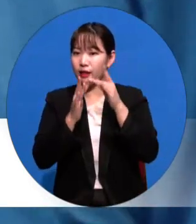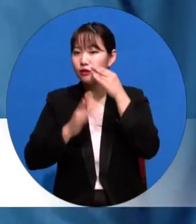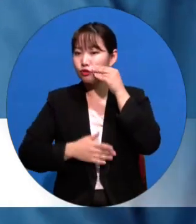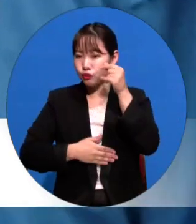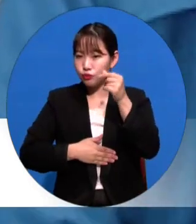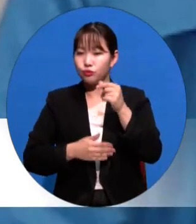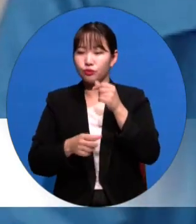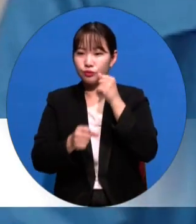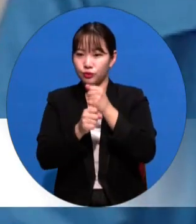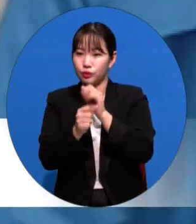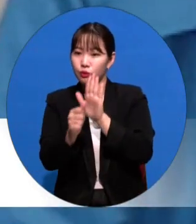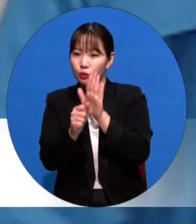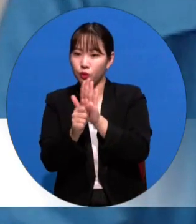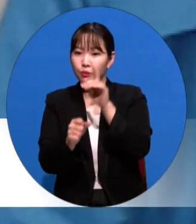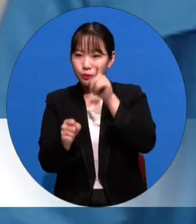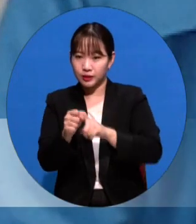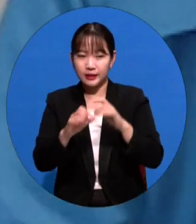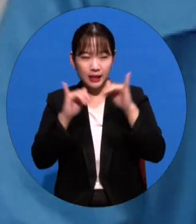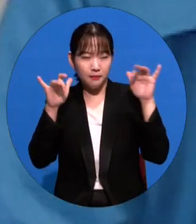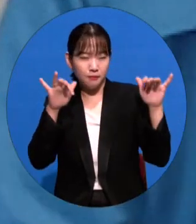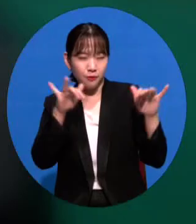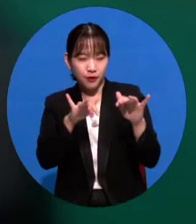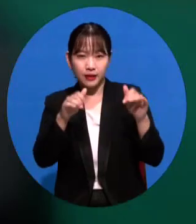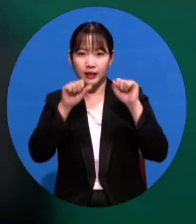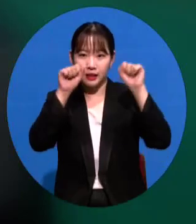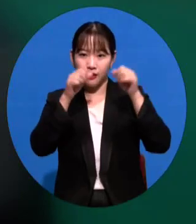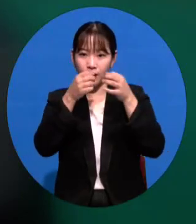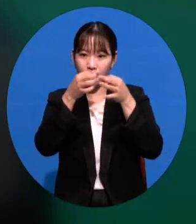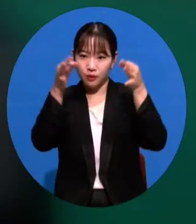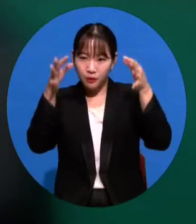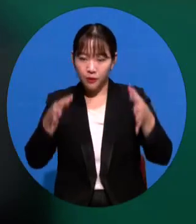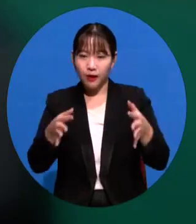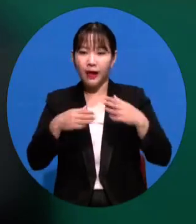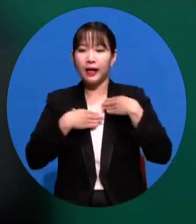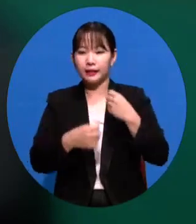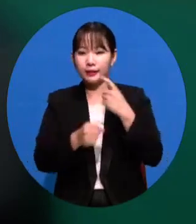등을 통해 인파가 몰리는 최전기간 안정적인 통신환경을 제공할 예정입니다